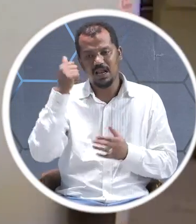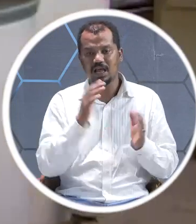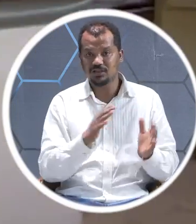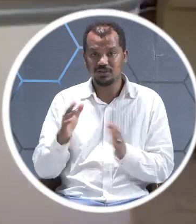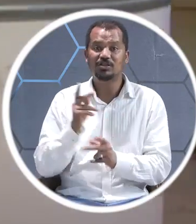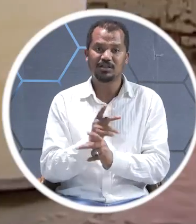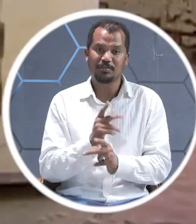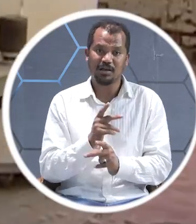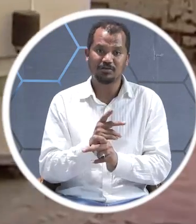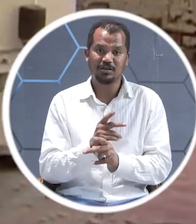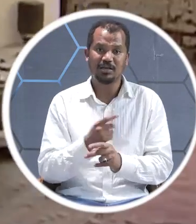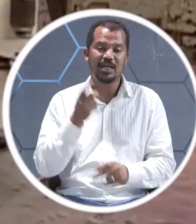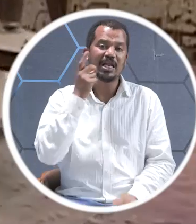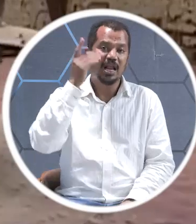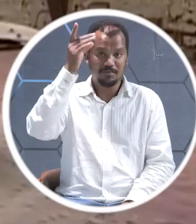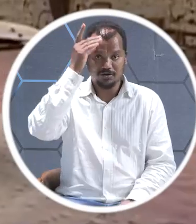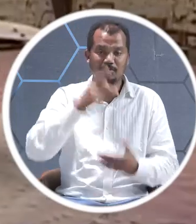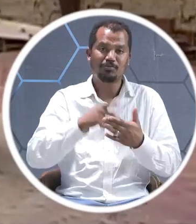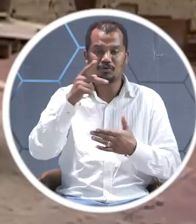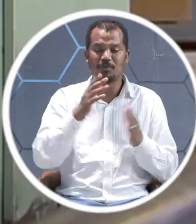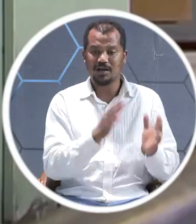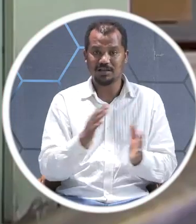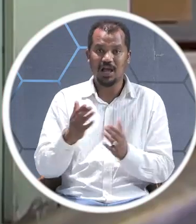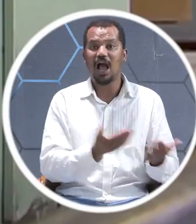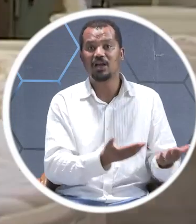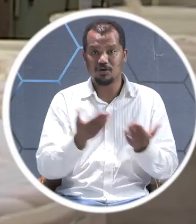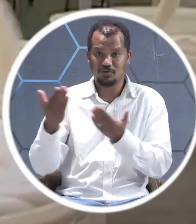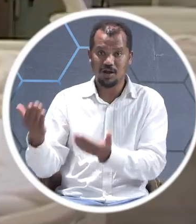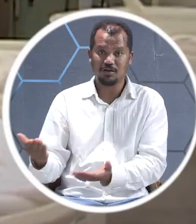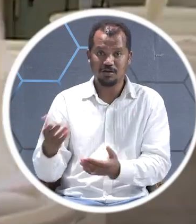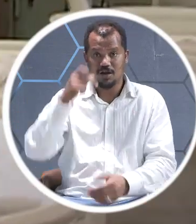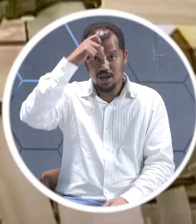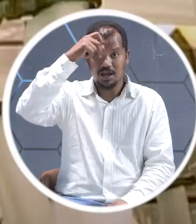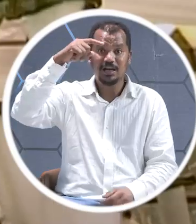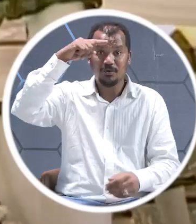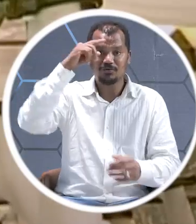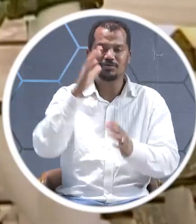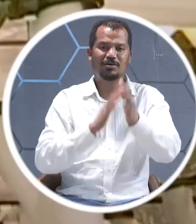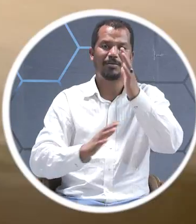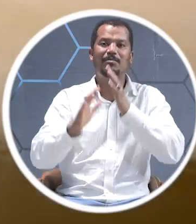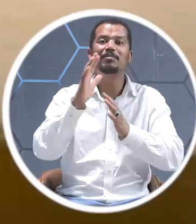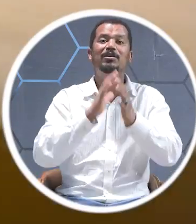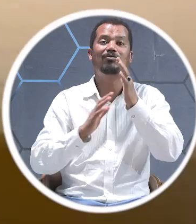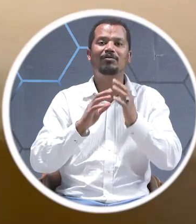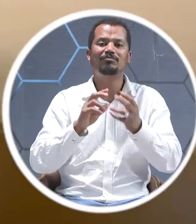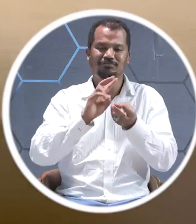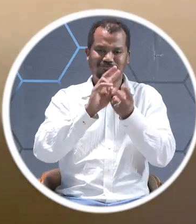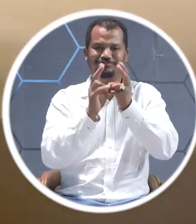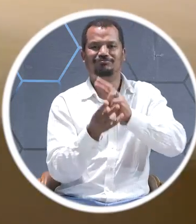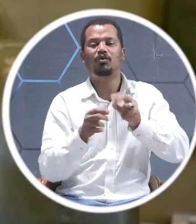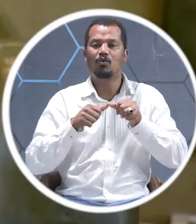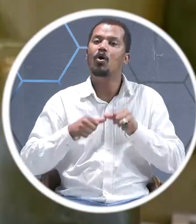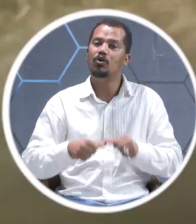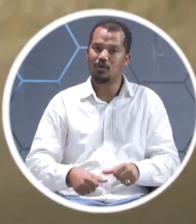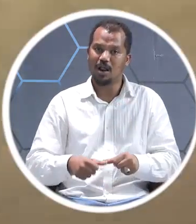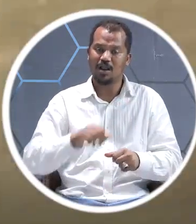በሌላ ዝግጅት እንጠብቃችኋለን። የኔ ዓለም ካሳውን ፕሮግራሙን አዘጋጅቼ አቀረብኩላችሁ። ዳይት ጉሳዬ በመልከት ቋንቋ